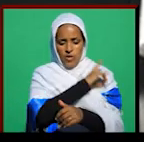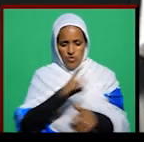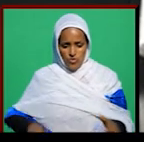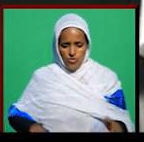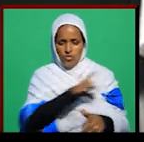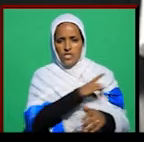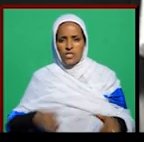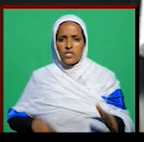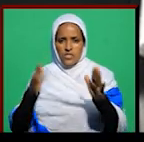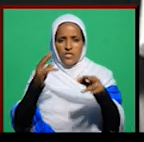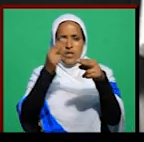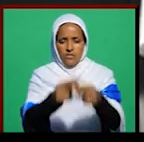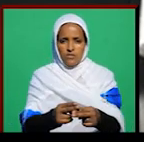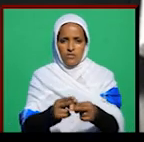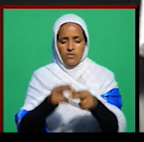በክርስቶስ ክርስቲያን